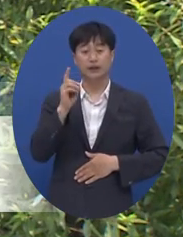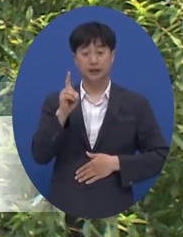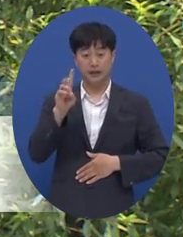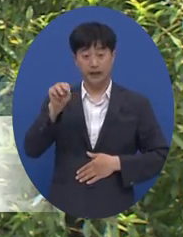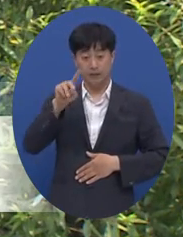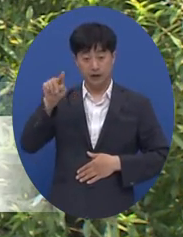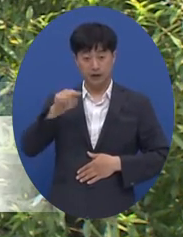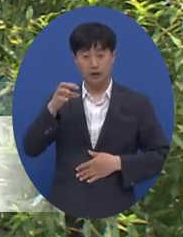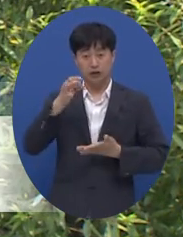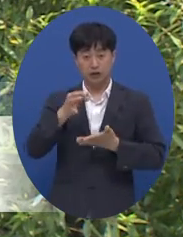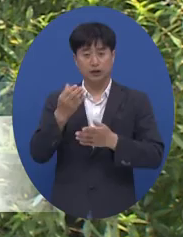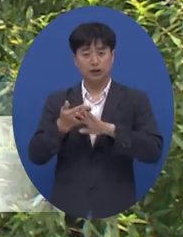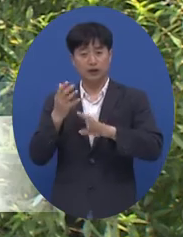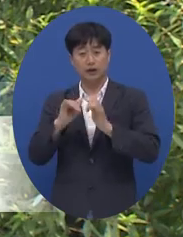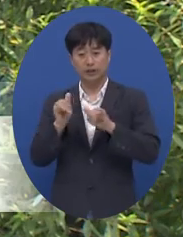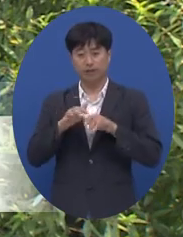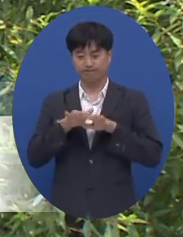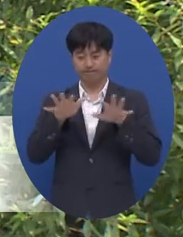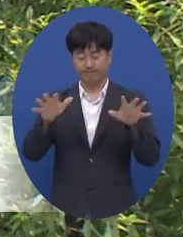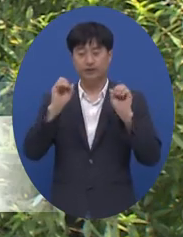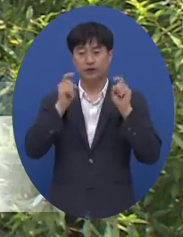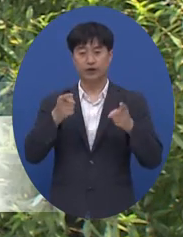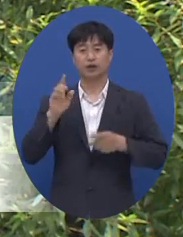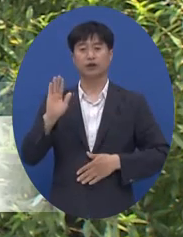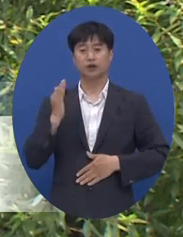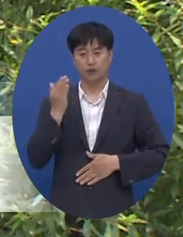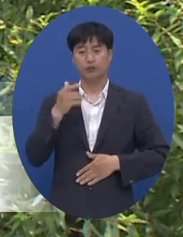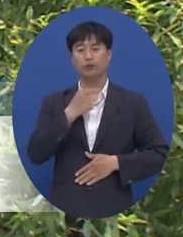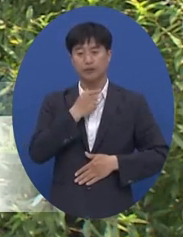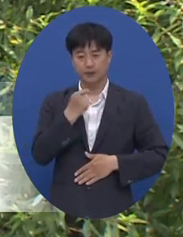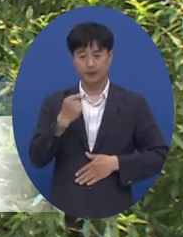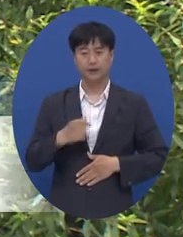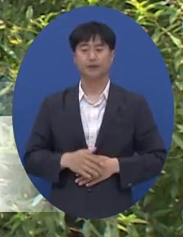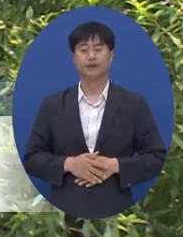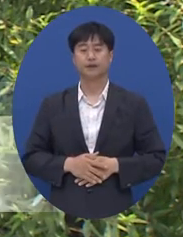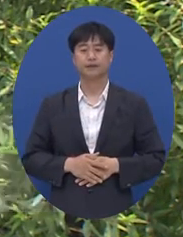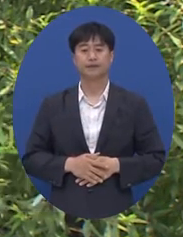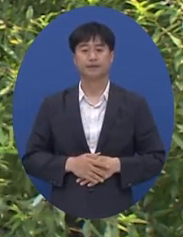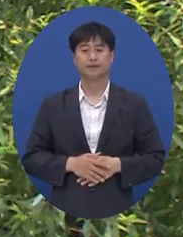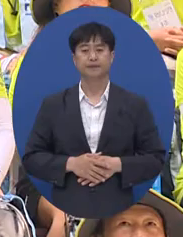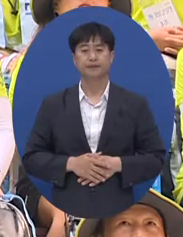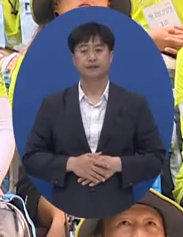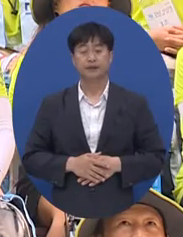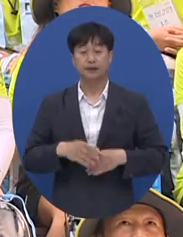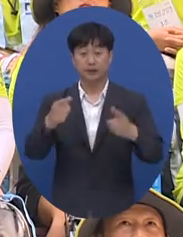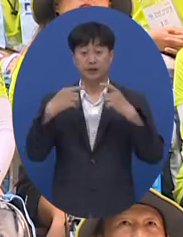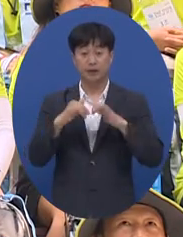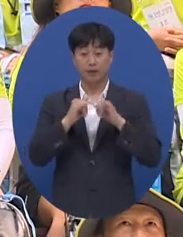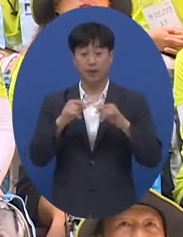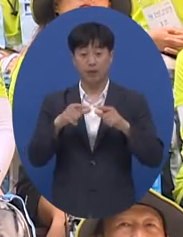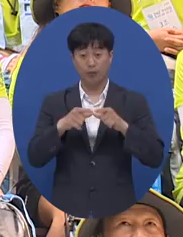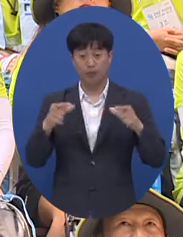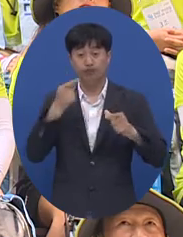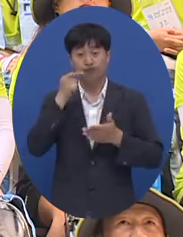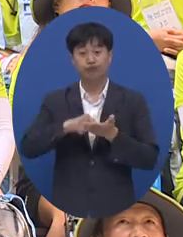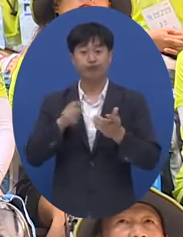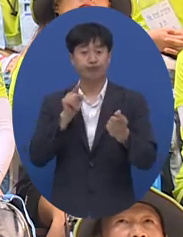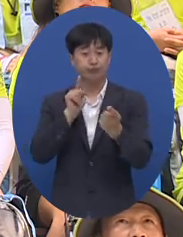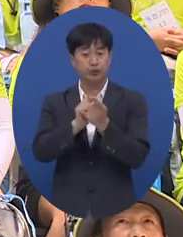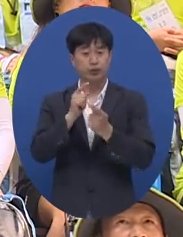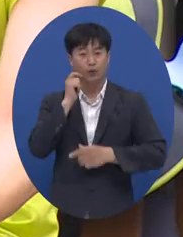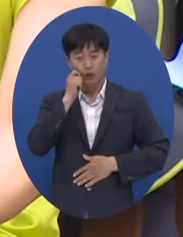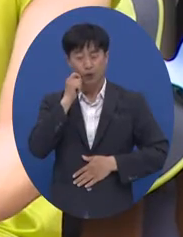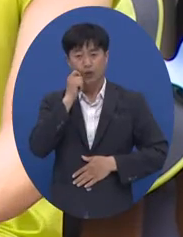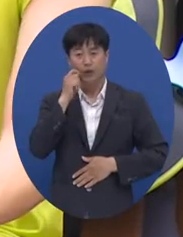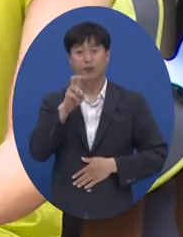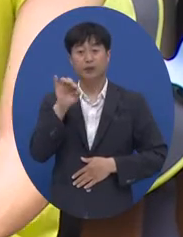된 그런데 이제 가치를 또 다른 분들에게 확산하는 그런 계기로 좀 사고 싶구요 참가자들은 평소 쉽게 접근하기 어려운